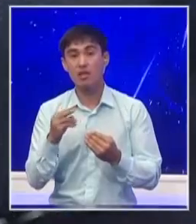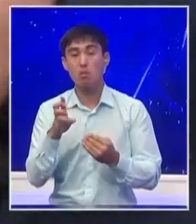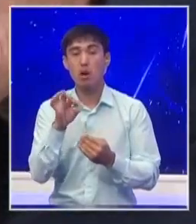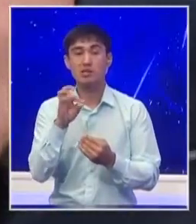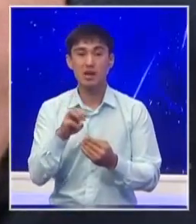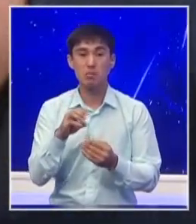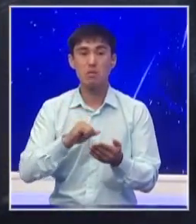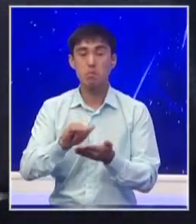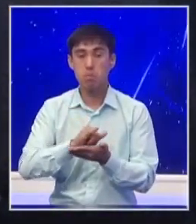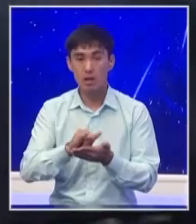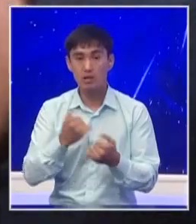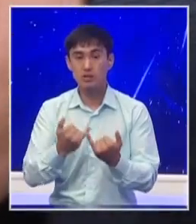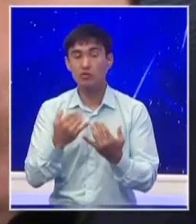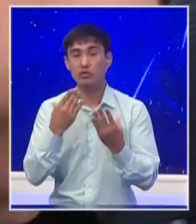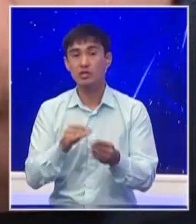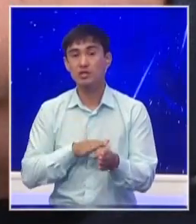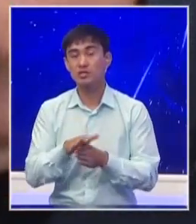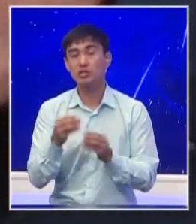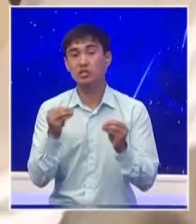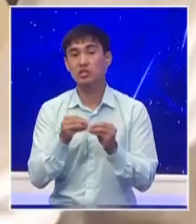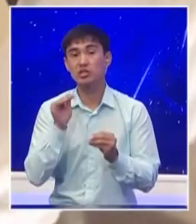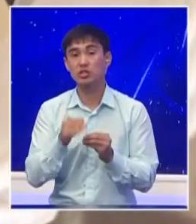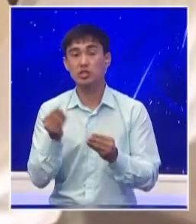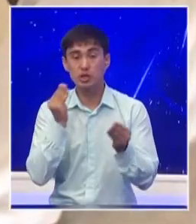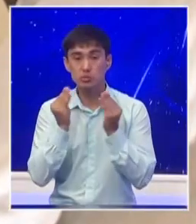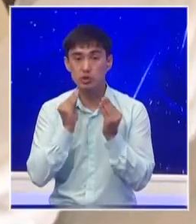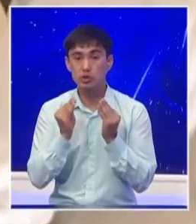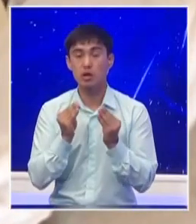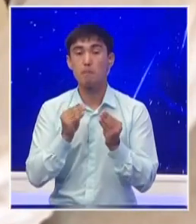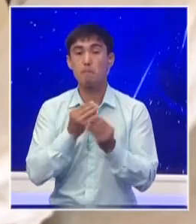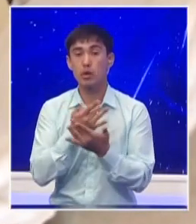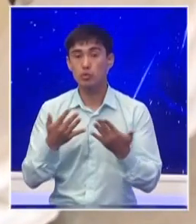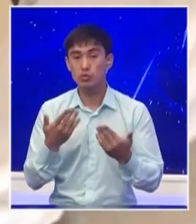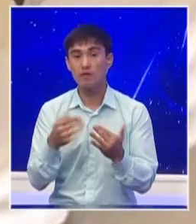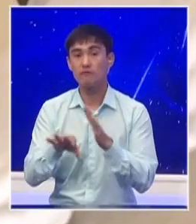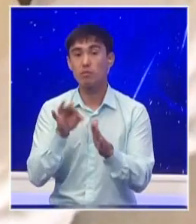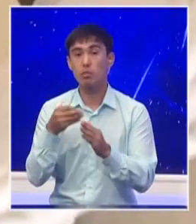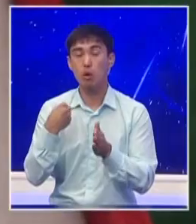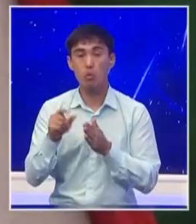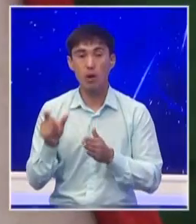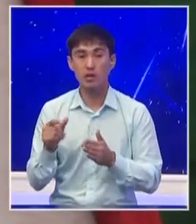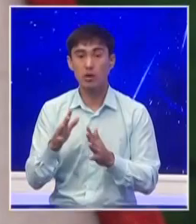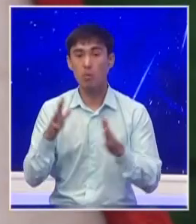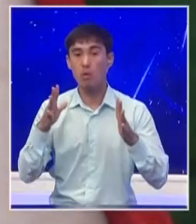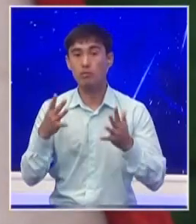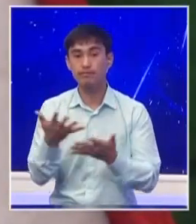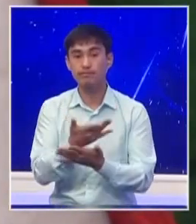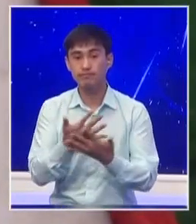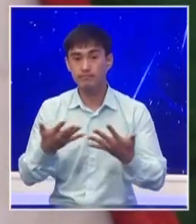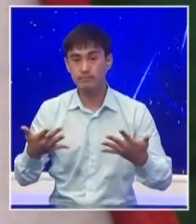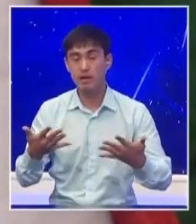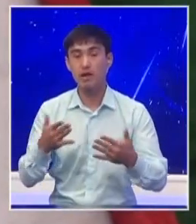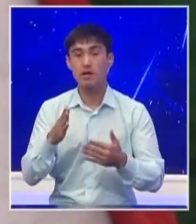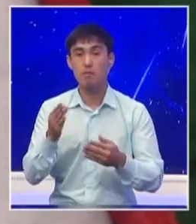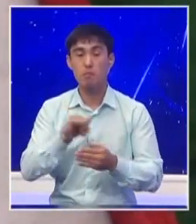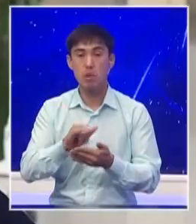На сегодняшний день реализовано уже более 10 тысяч единиц косметической продукции. При этом на выбор покупателей широкий спектр разнообразных